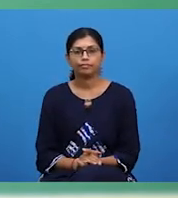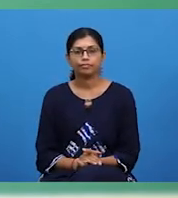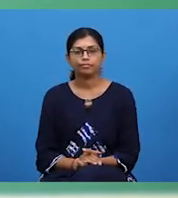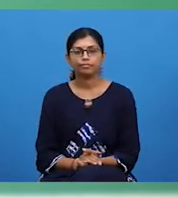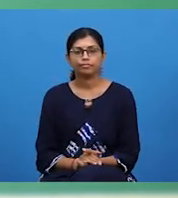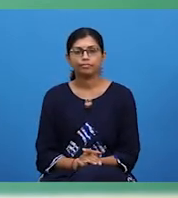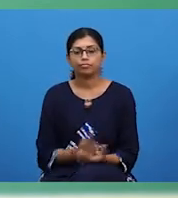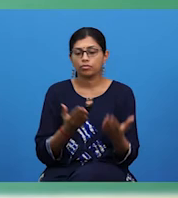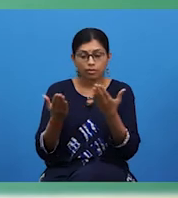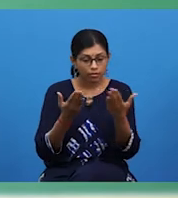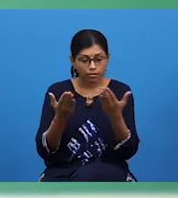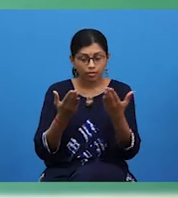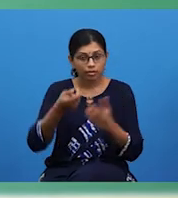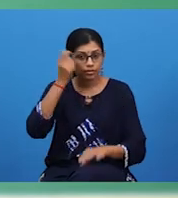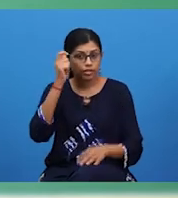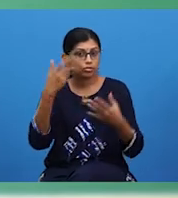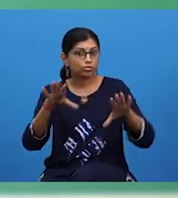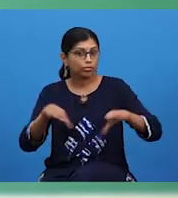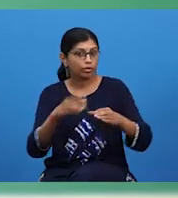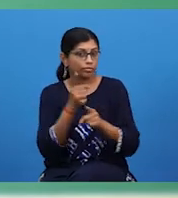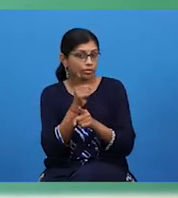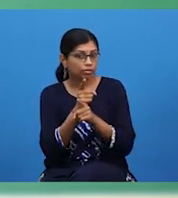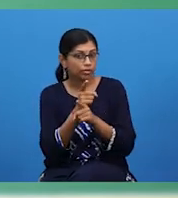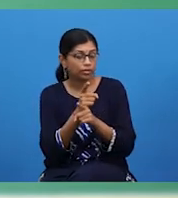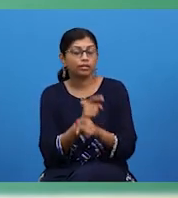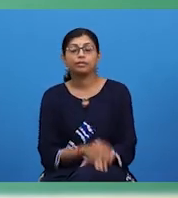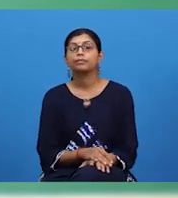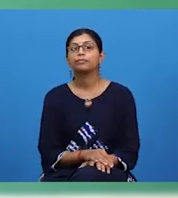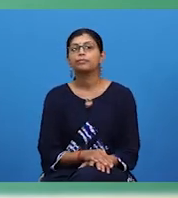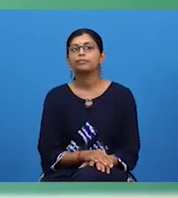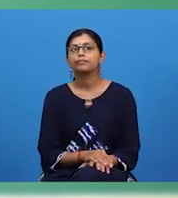Masihkah murid-murid ingat apa yang telah kita pelajari sebentar tadi?